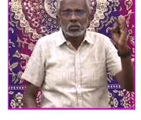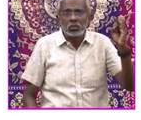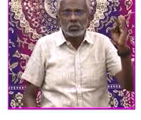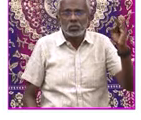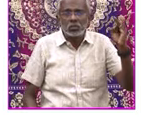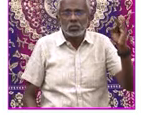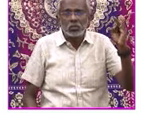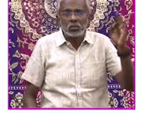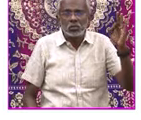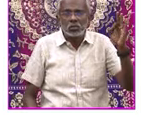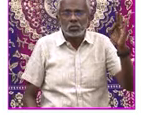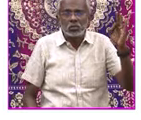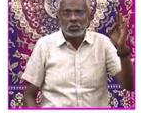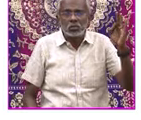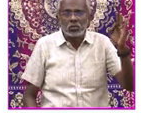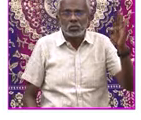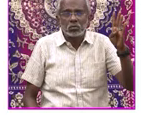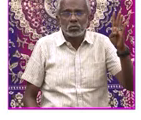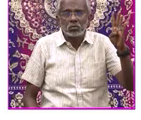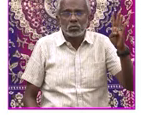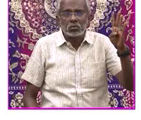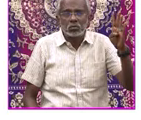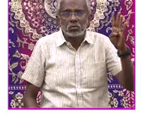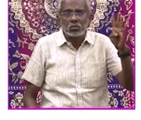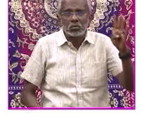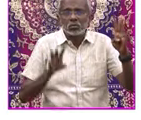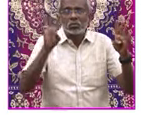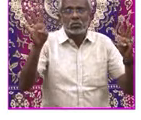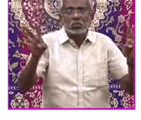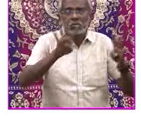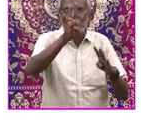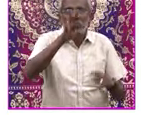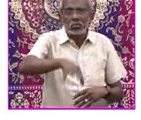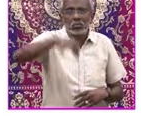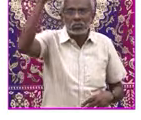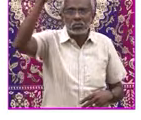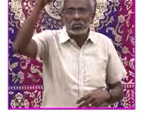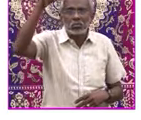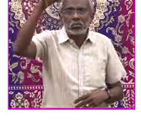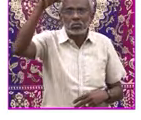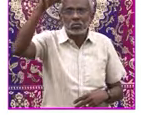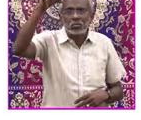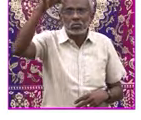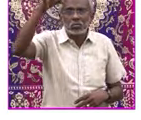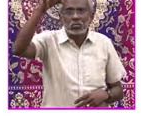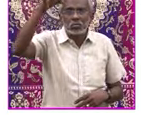முளை, அலை, இந்த நான்கு விடைகளில் எது சரி, மாயை